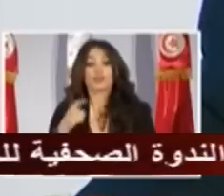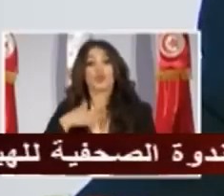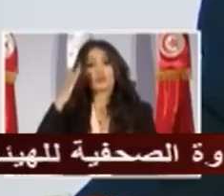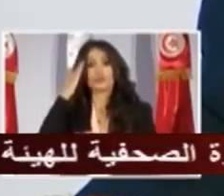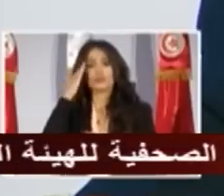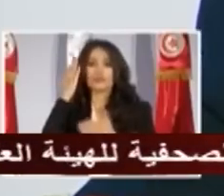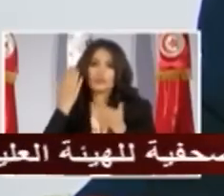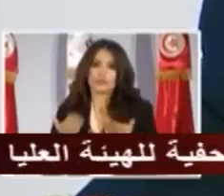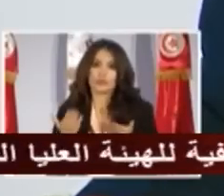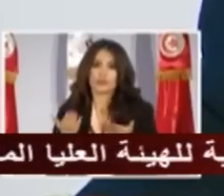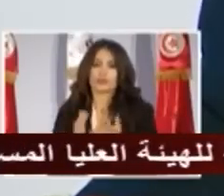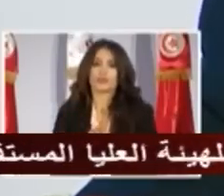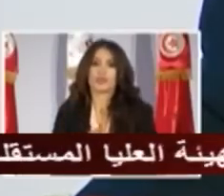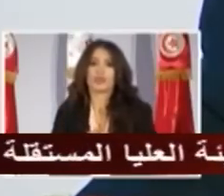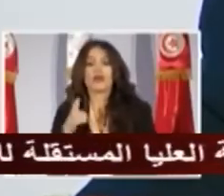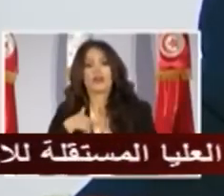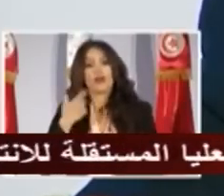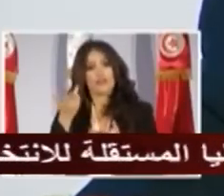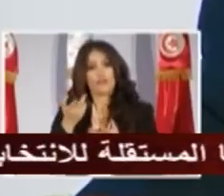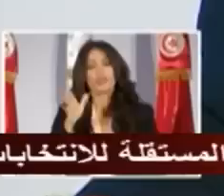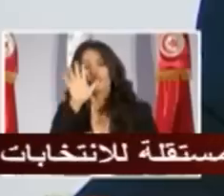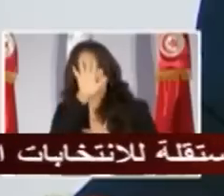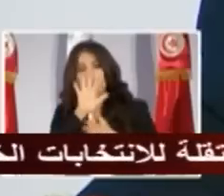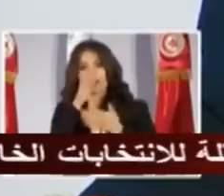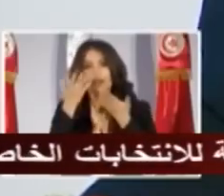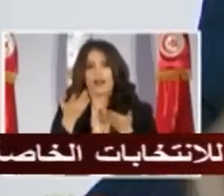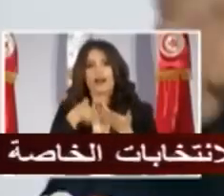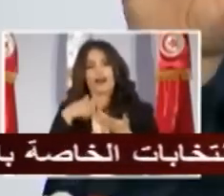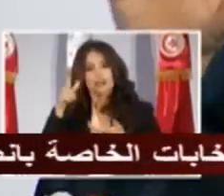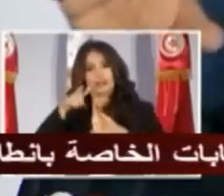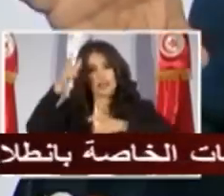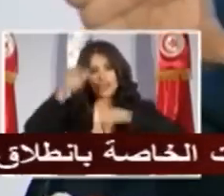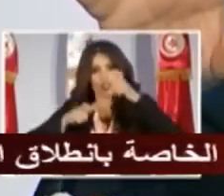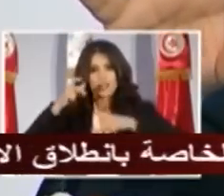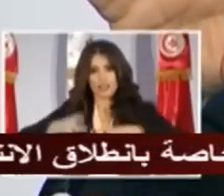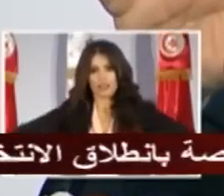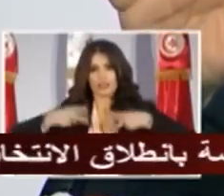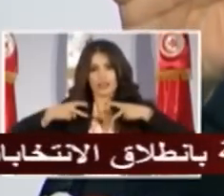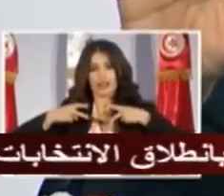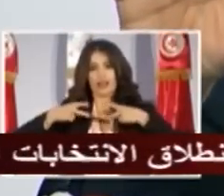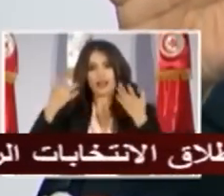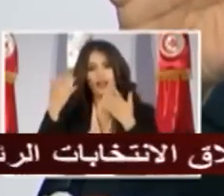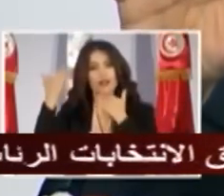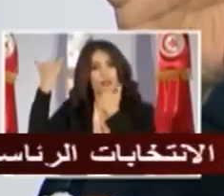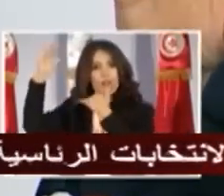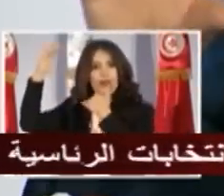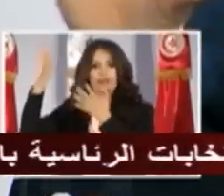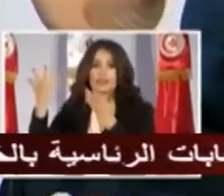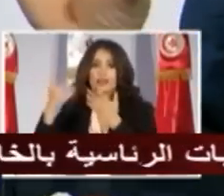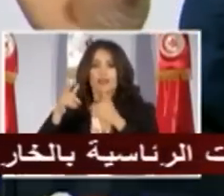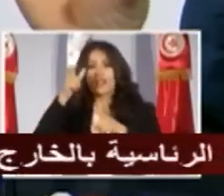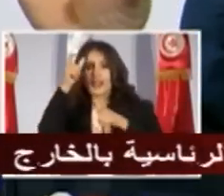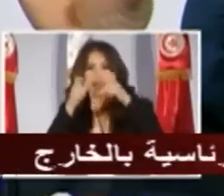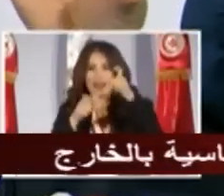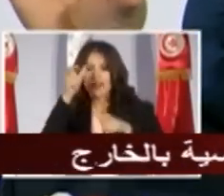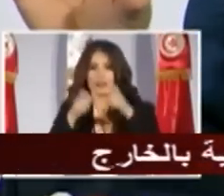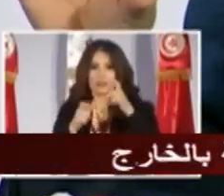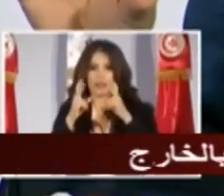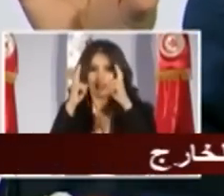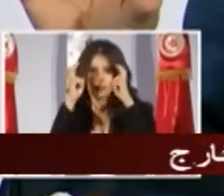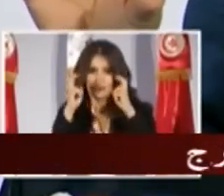وقالوا علم او انه في استراليا الجيريا موجوده باعداد كبيره في المناطق